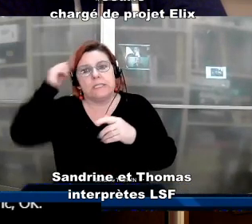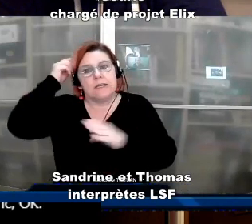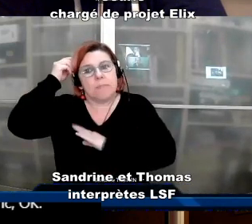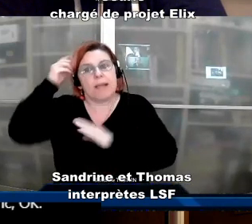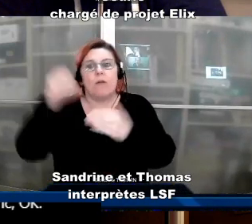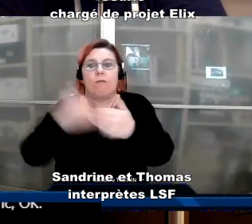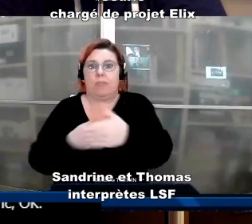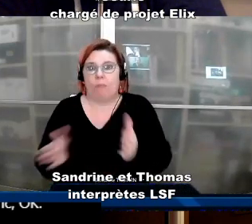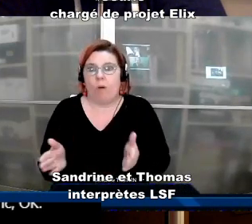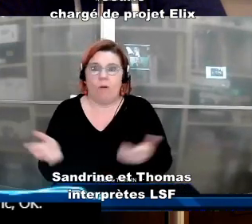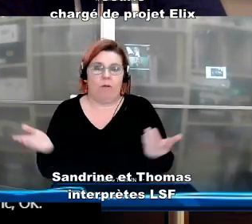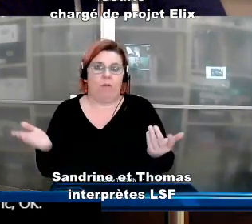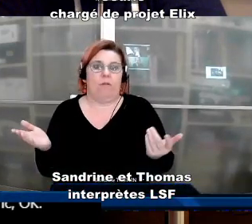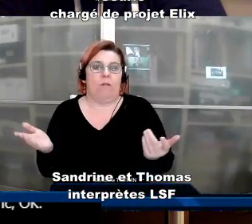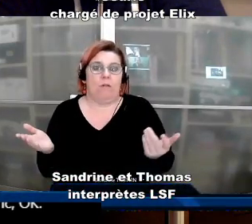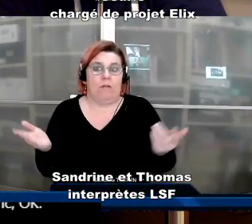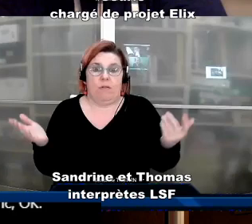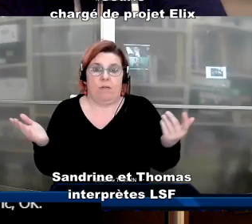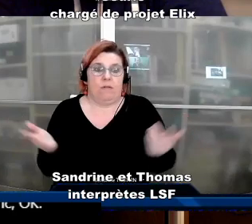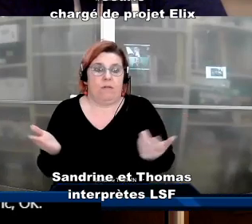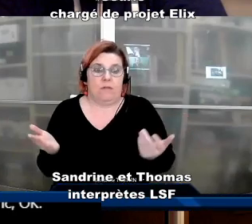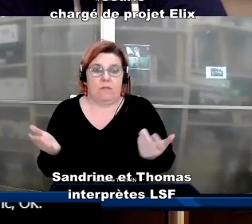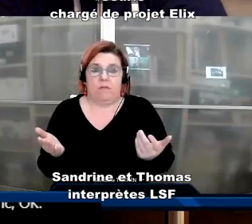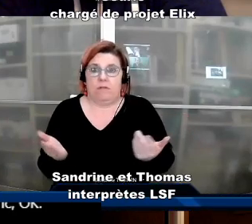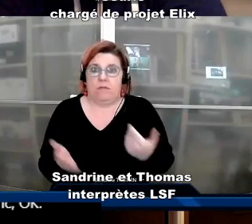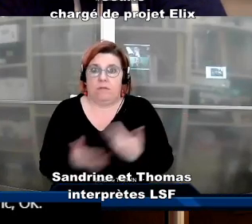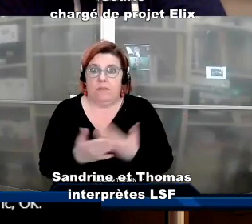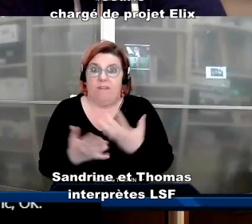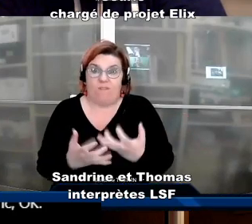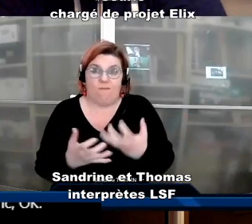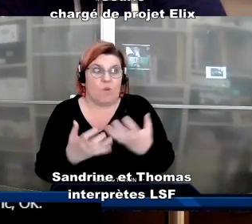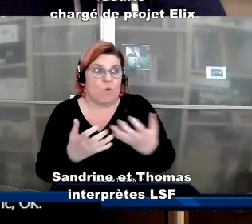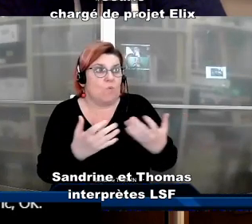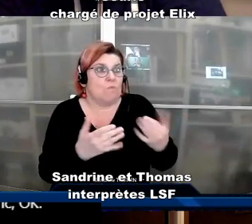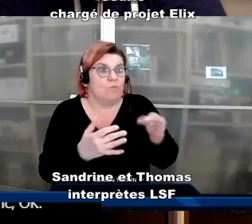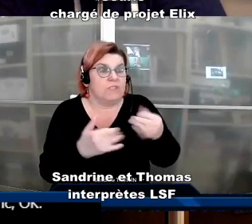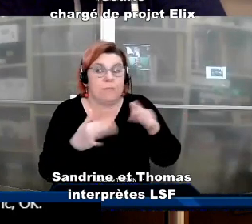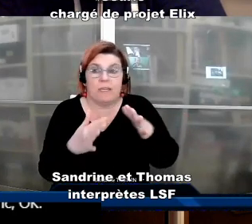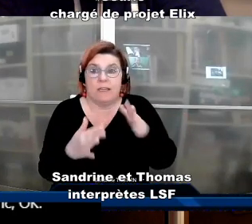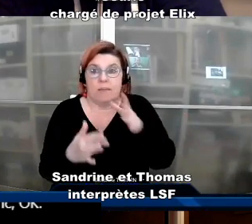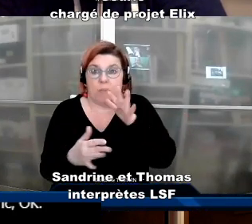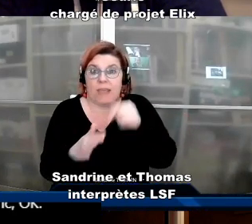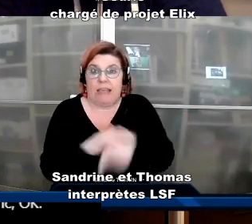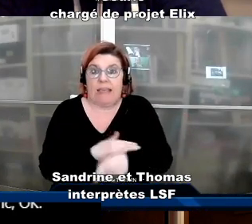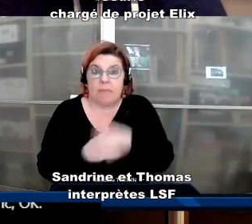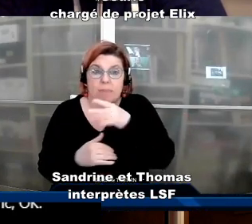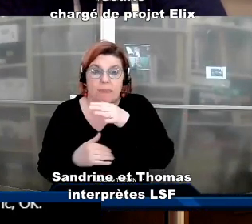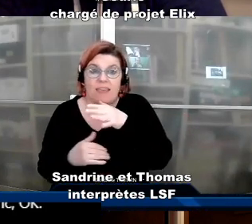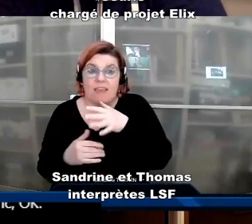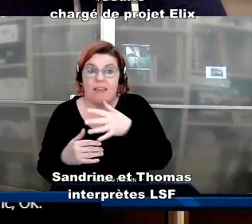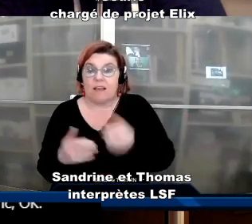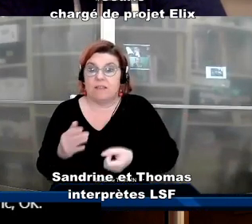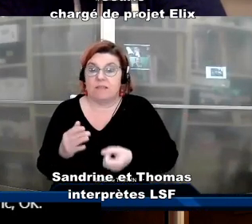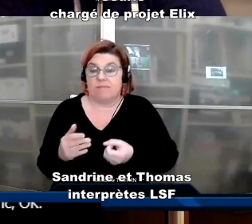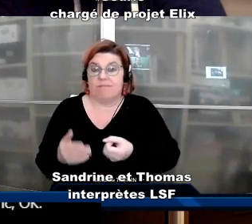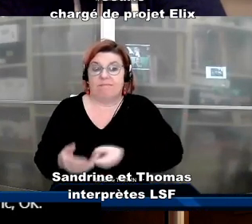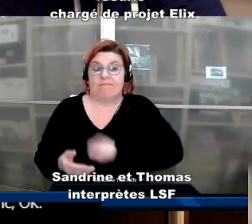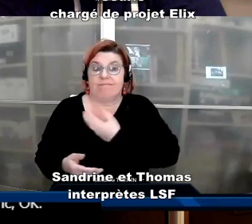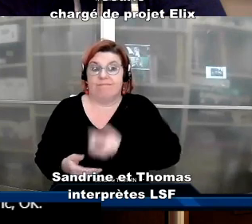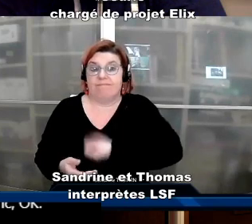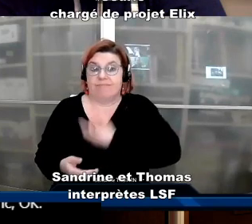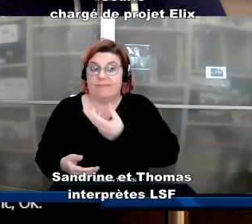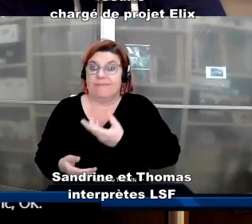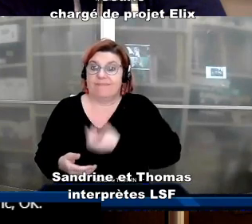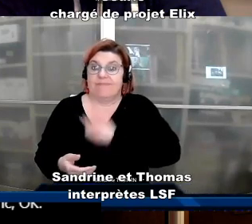que voilà, on va se documenter, mais on va pas pouvoir nous exprimer et